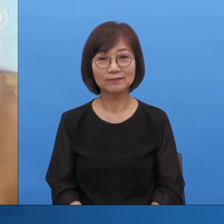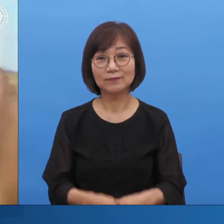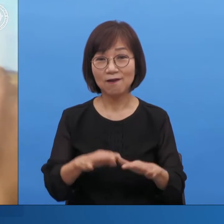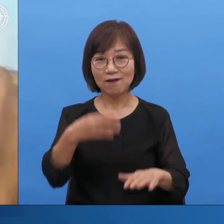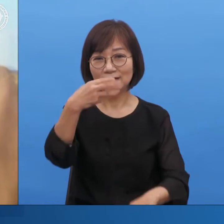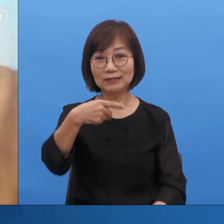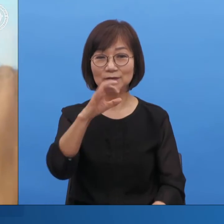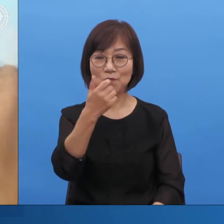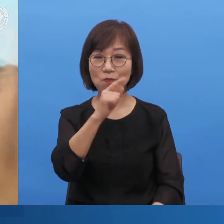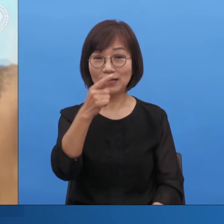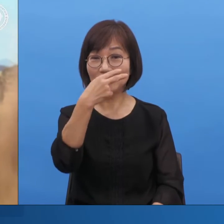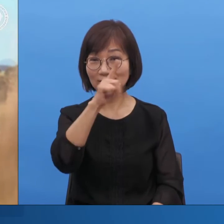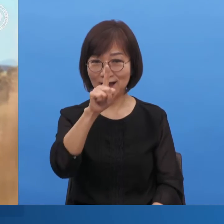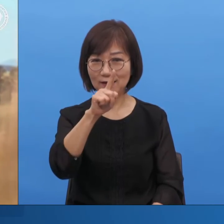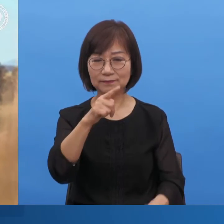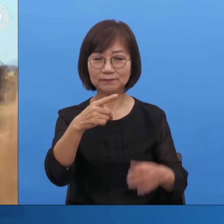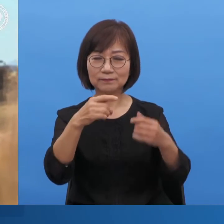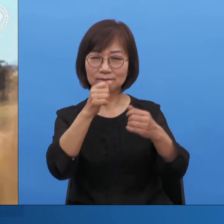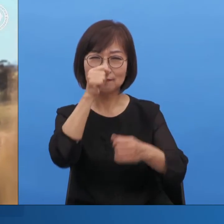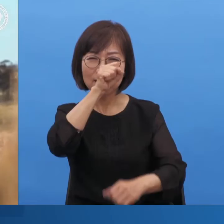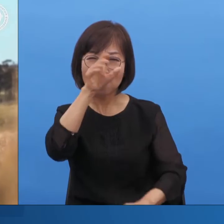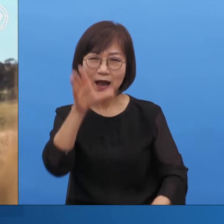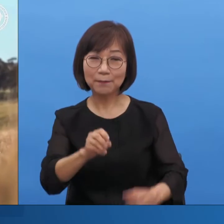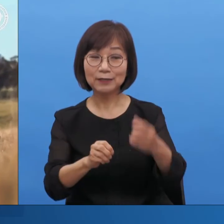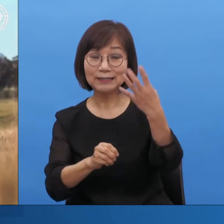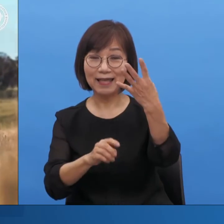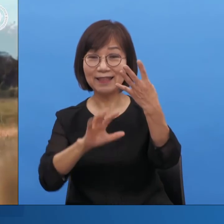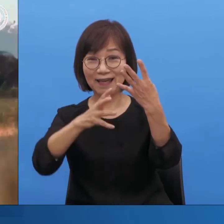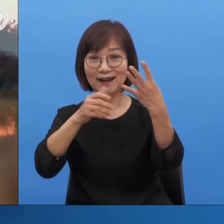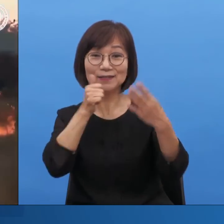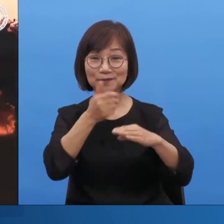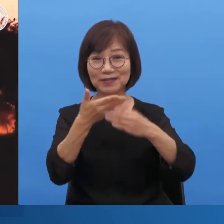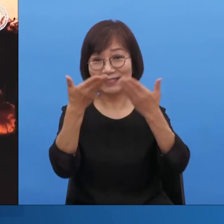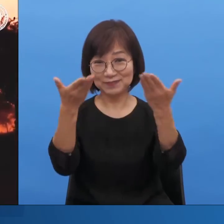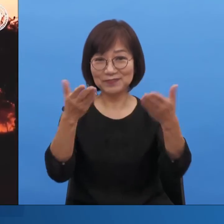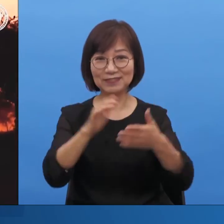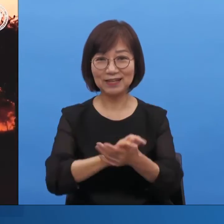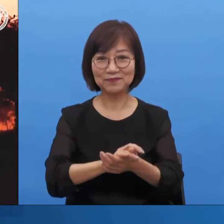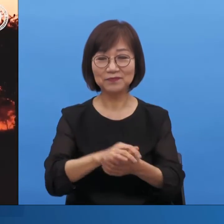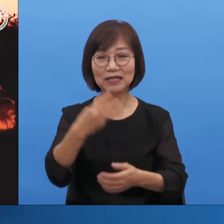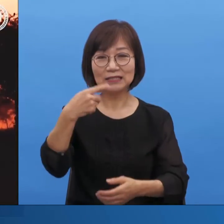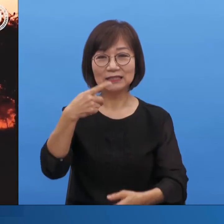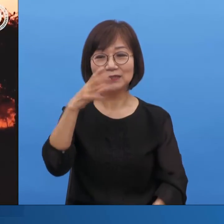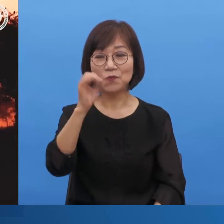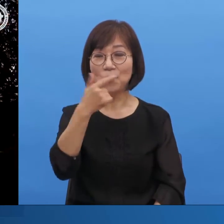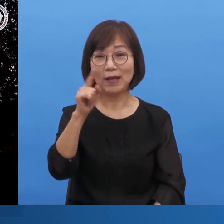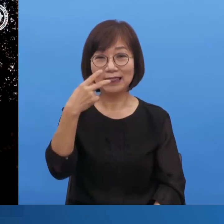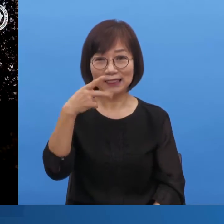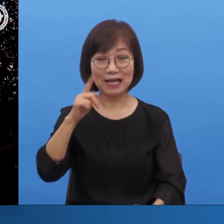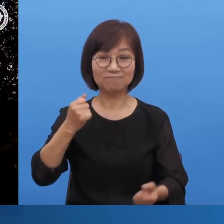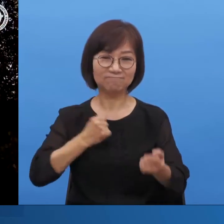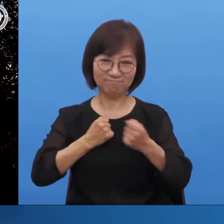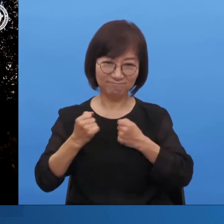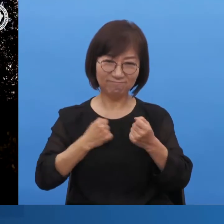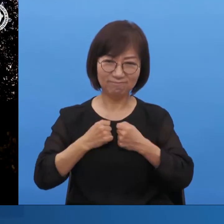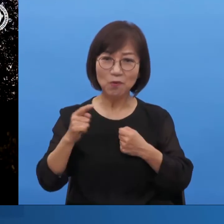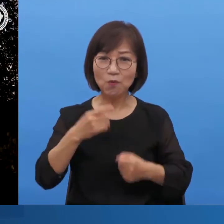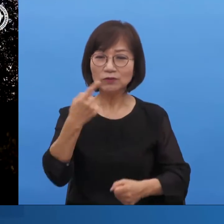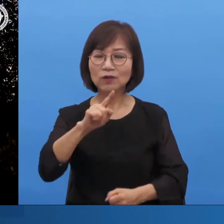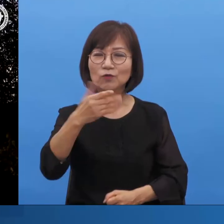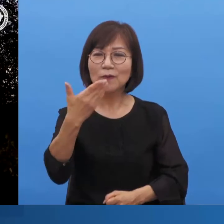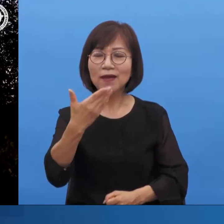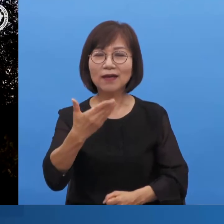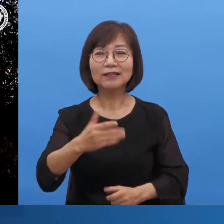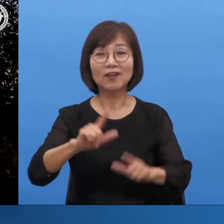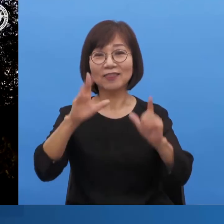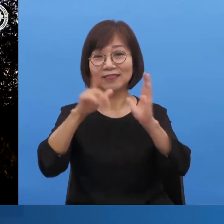오늘은 르완다, 부룬디, 탄자니아, 모잠비크 4개국 소통해 드립니다. 첫 번째 나라는 르완다입니다. 르완다는 1900년대